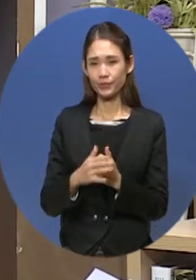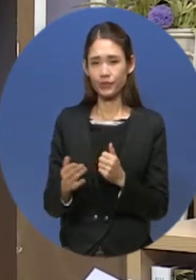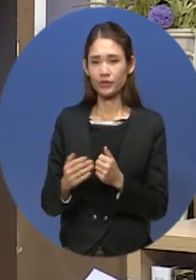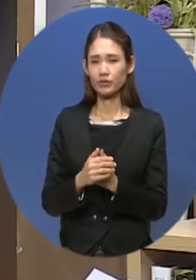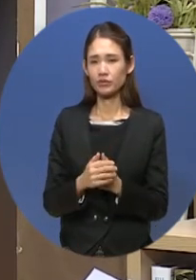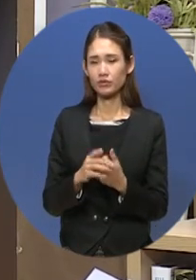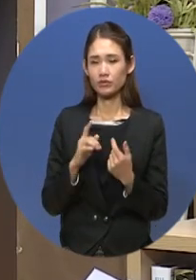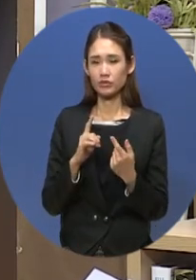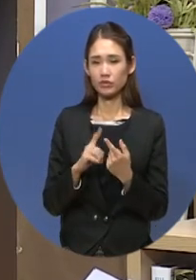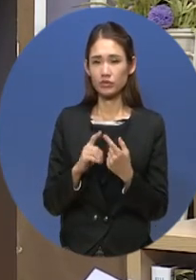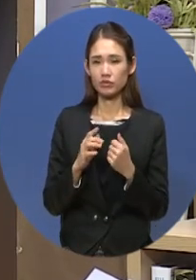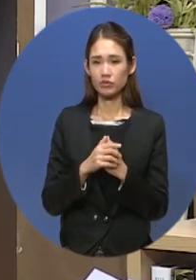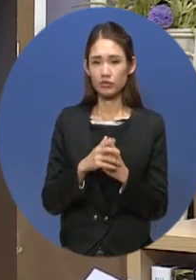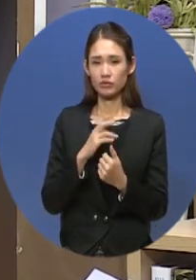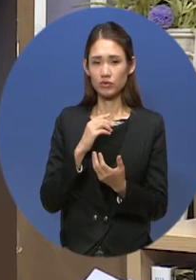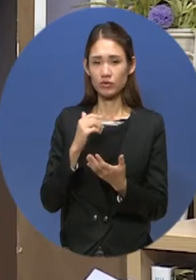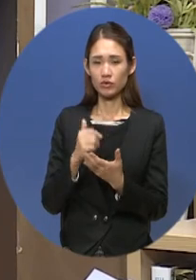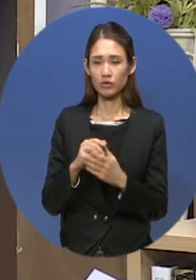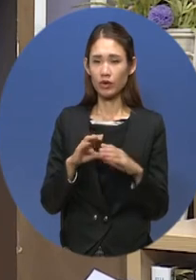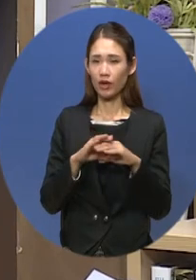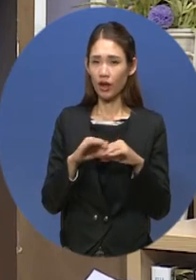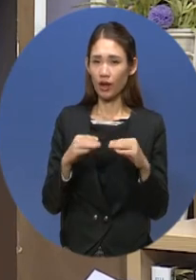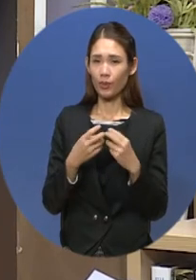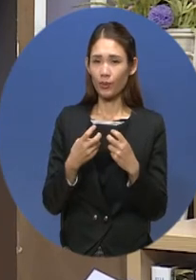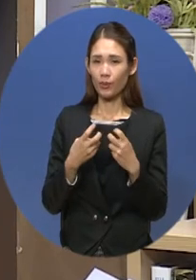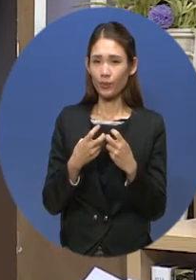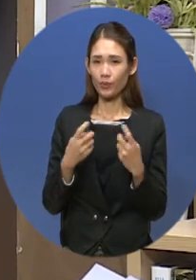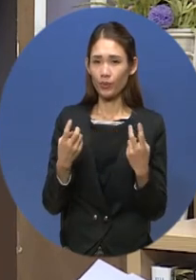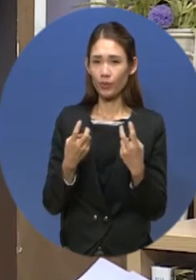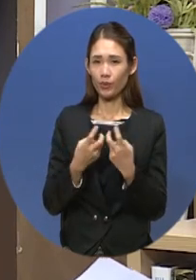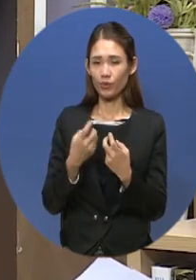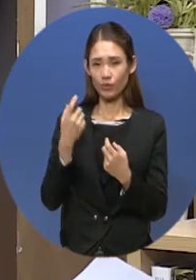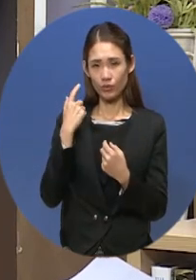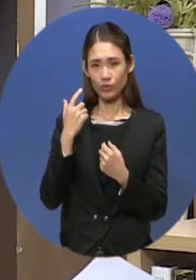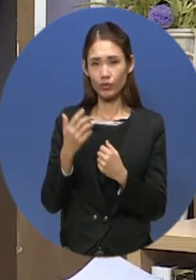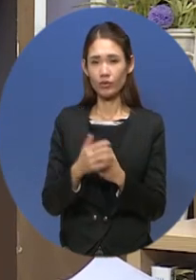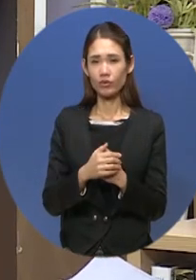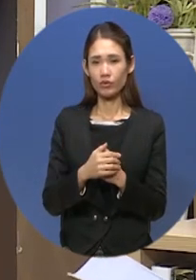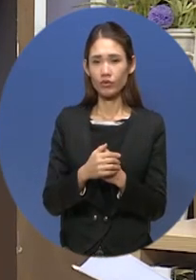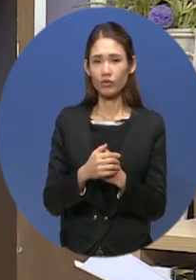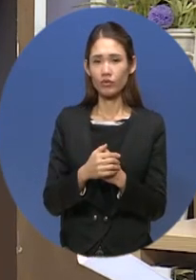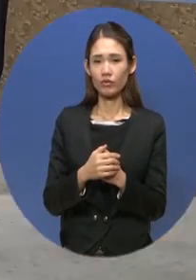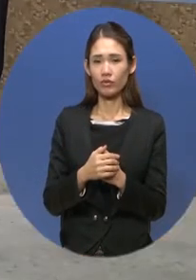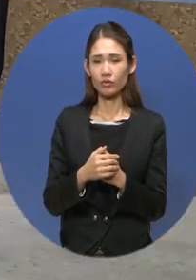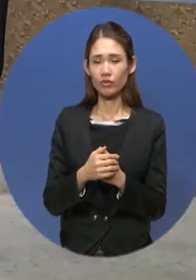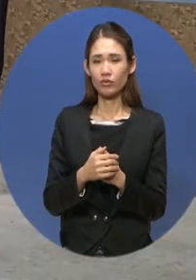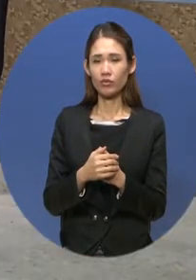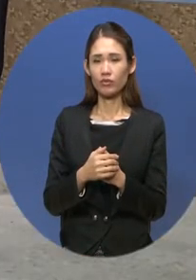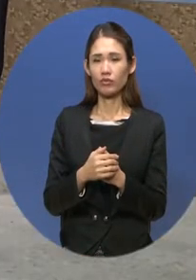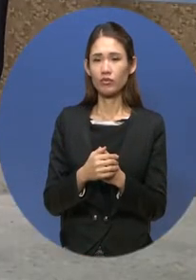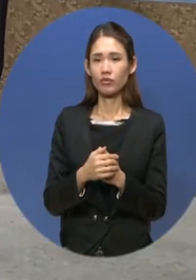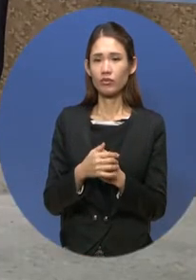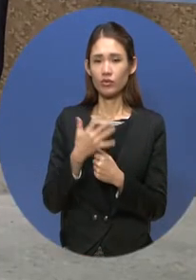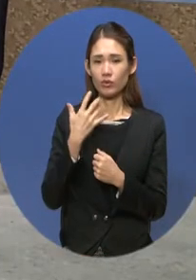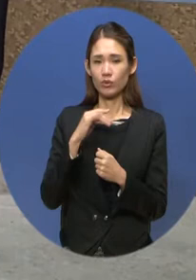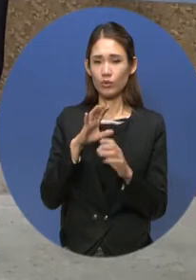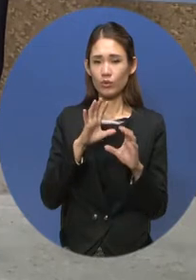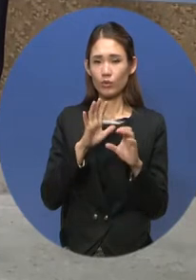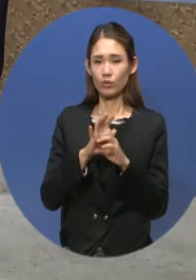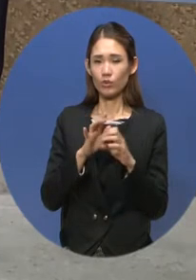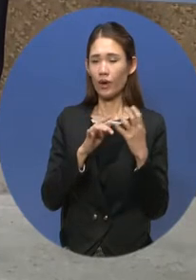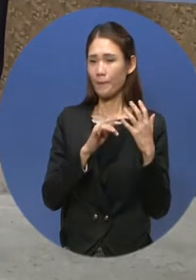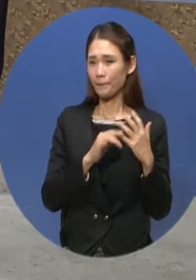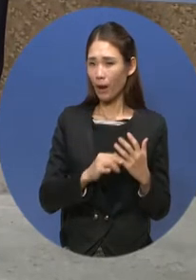부분에 대해서는 위원님께서는 좀 어떻게 해결을 해볼 수 있을 거라고 생각을 하시나요? 이제 물론 코로나 종식이